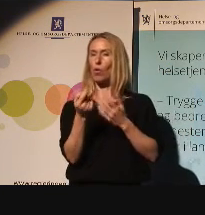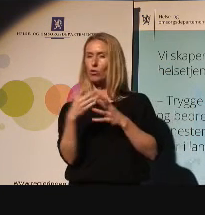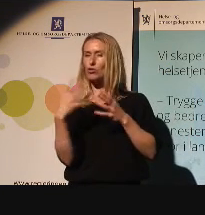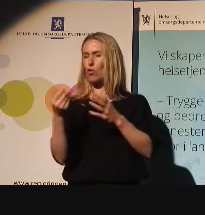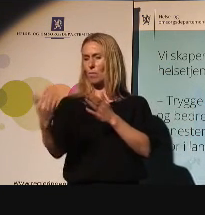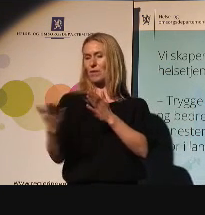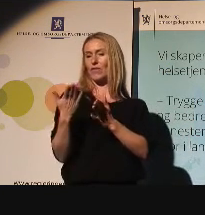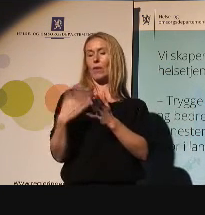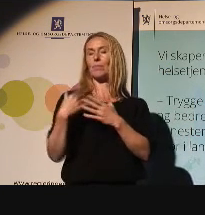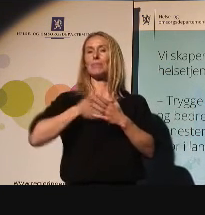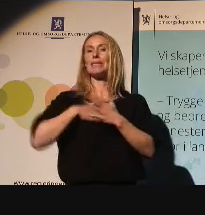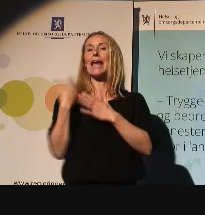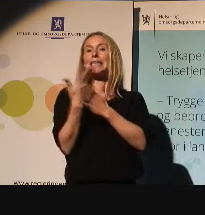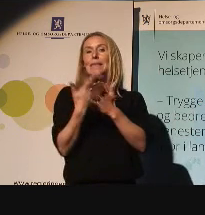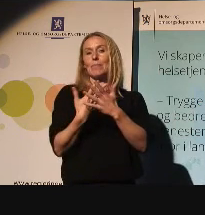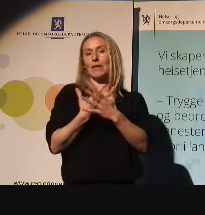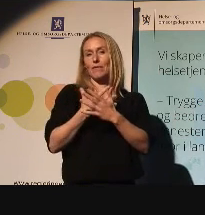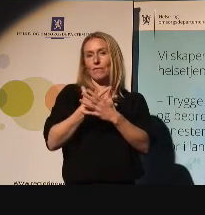kommuneeksemplene som